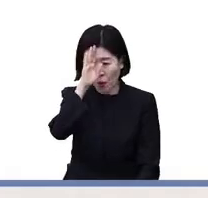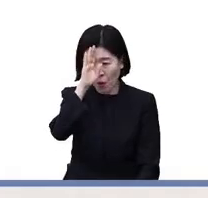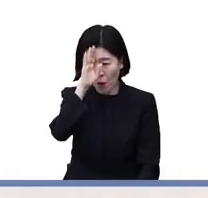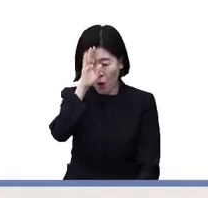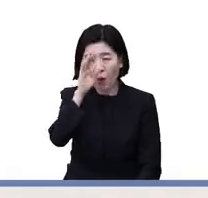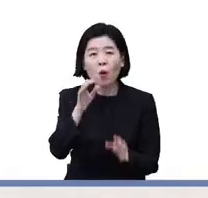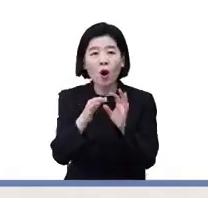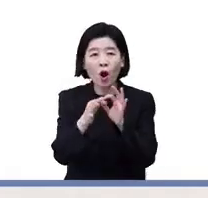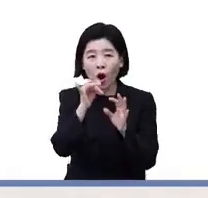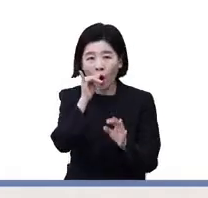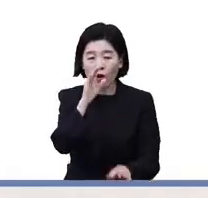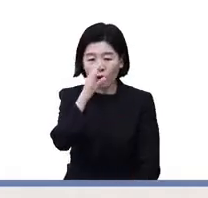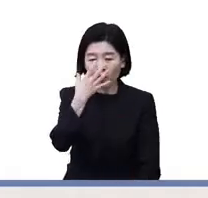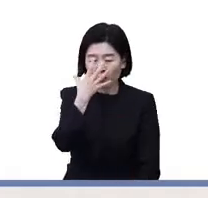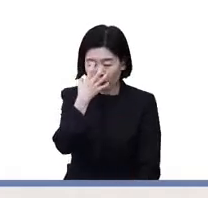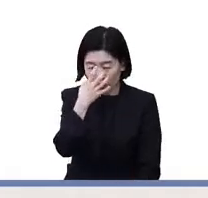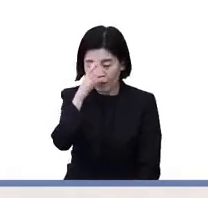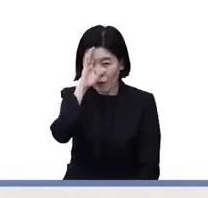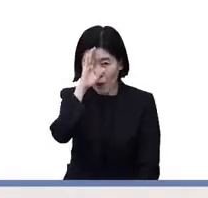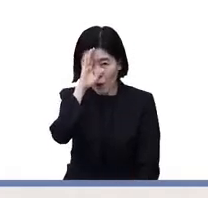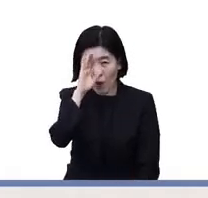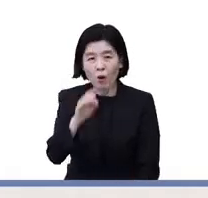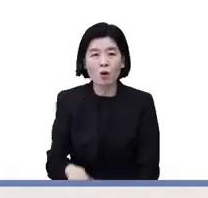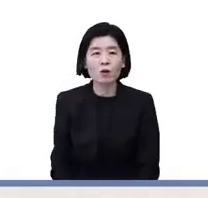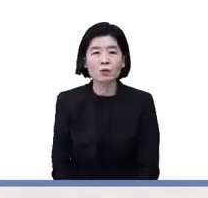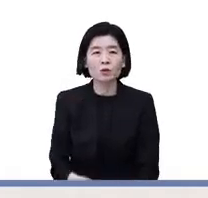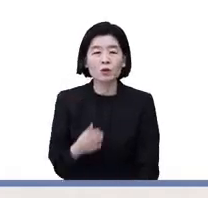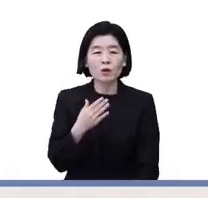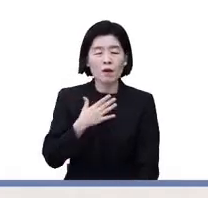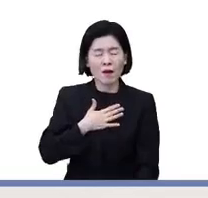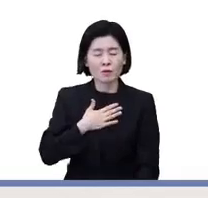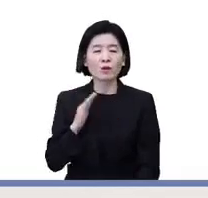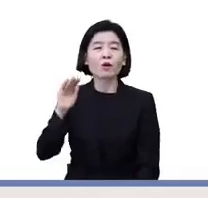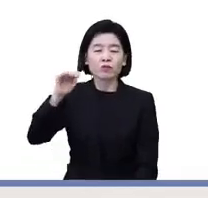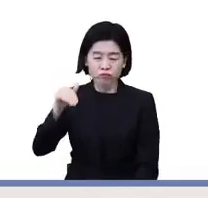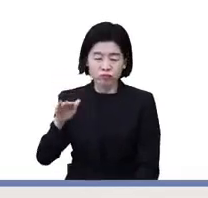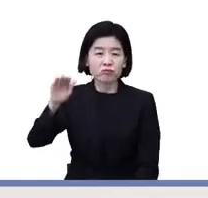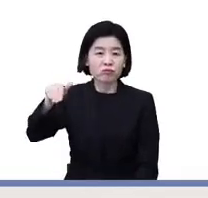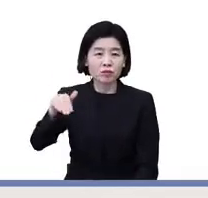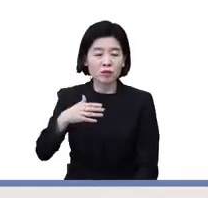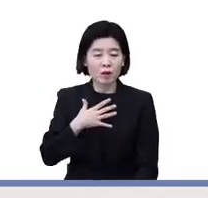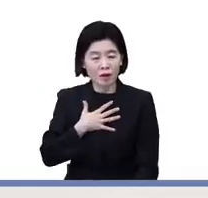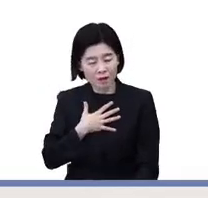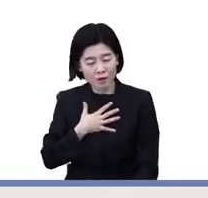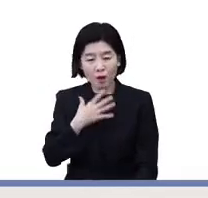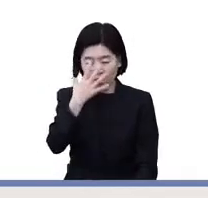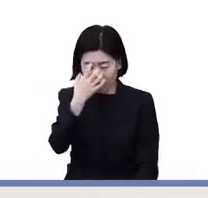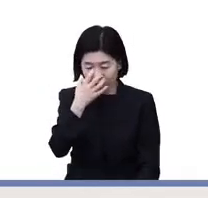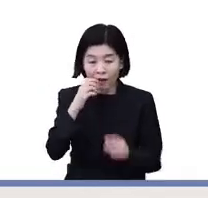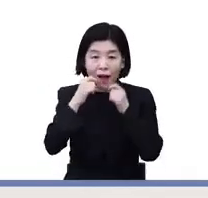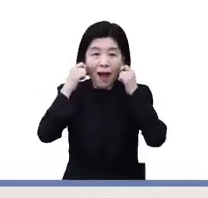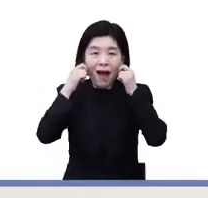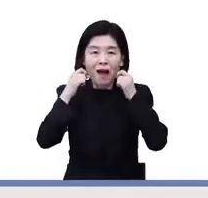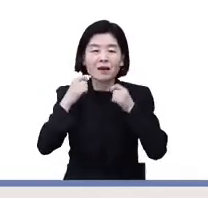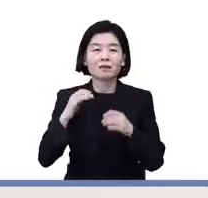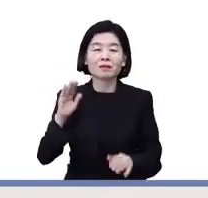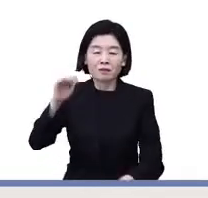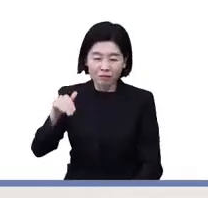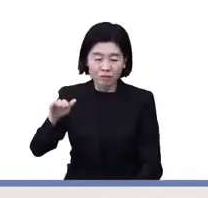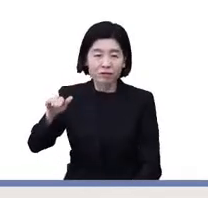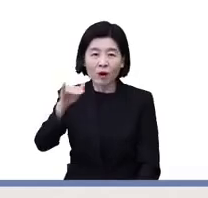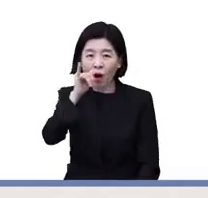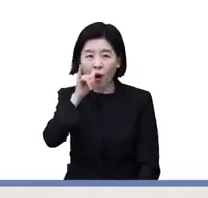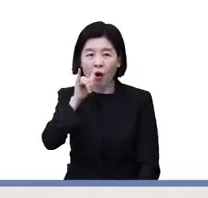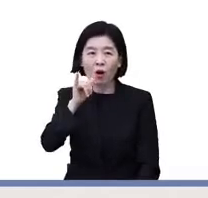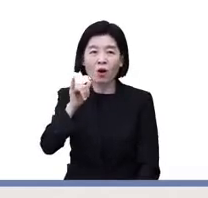있고요. 우울증이 관련 있는 거 많이 아실 거고 조울증, 우울하기도 하고 또 기분이 들뜨기도 하고 때로는 그런 것들이 섞여 있기도